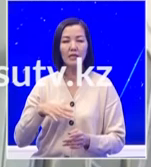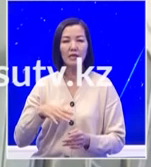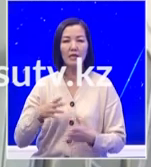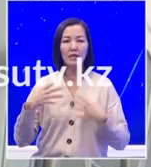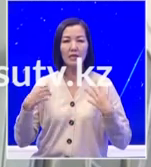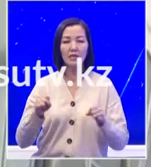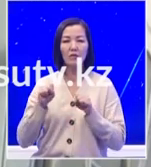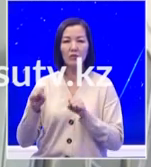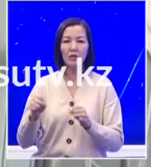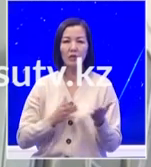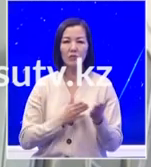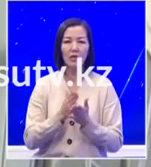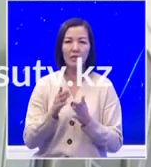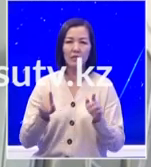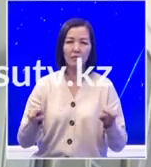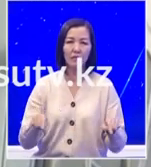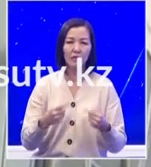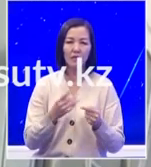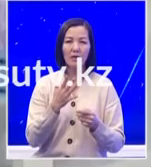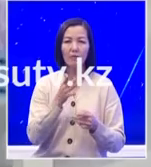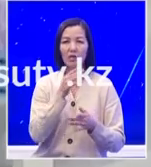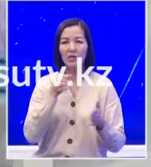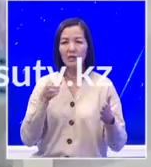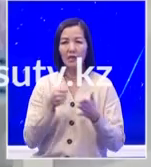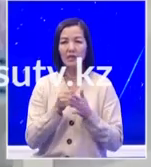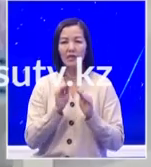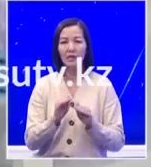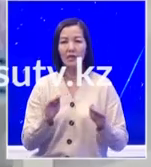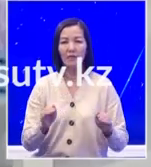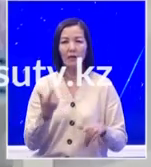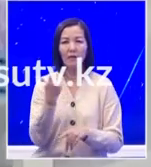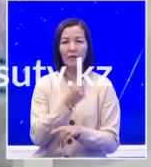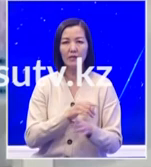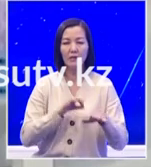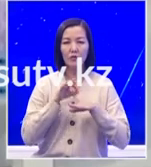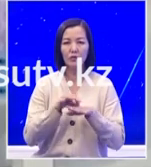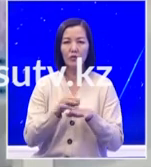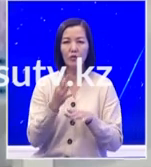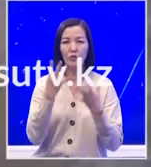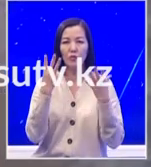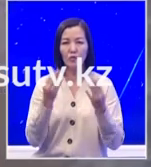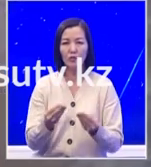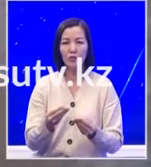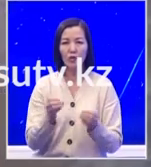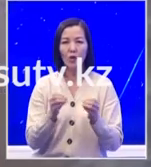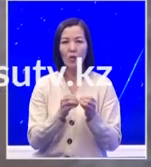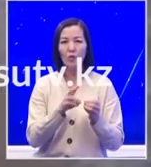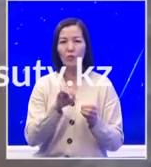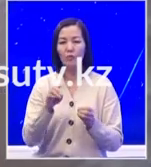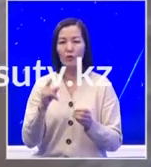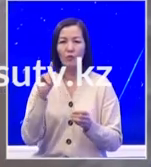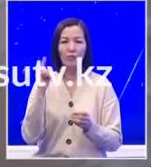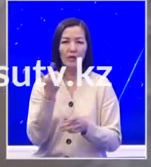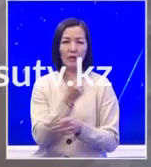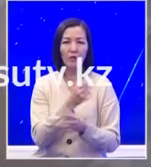біртіндеп жанданып келеді. Бүгіннен бастап 5 жасқа дейінгі балаларды полиомиелитке қарсы вакциналау жүргізіледі. 4 күннің ішінде 10 миллионға жуық бүлдіршін